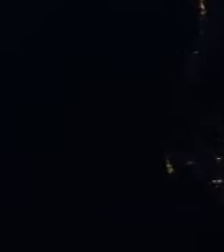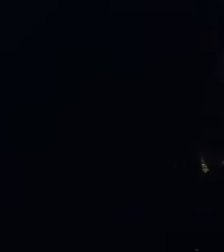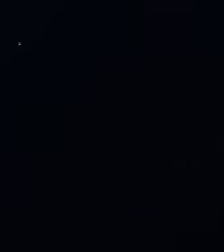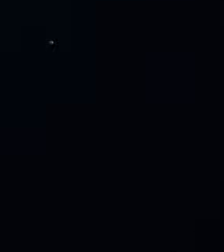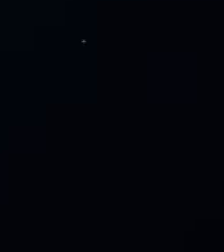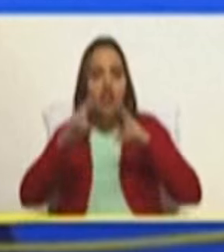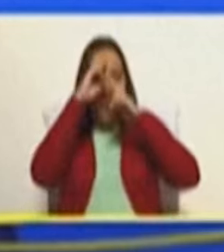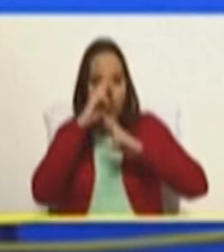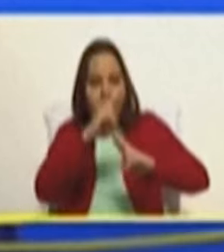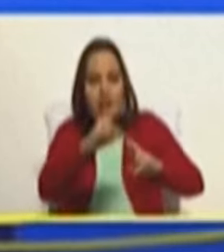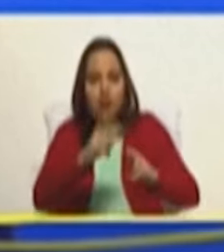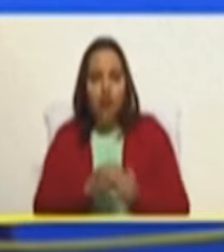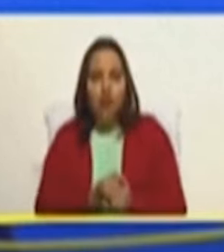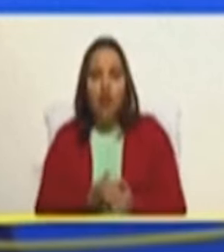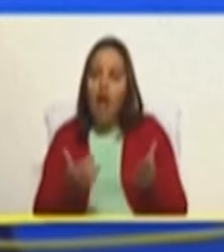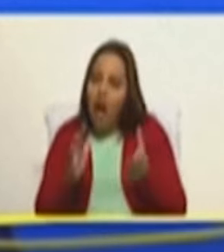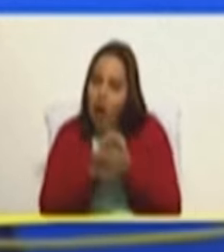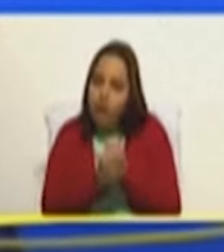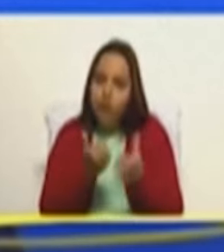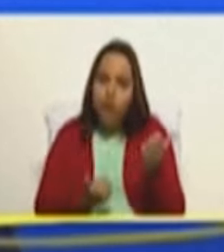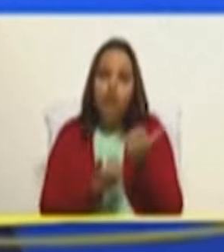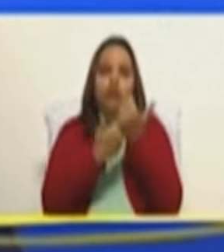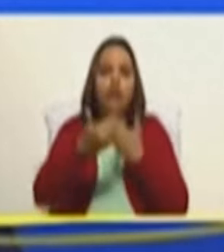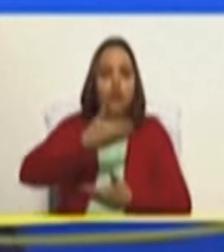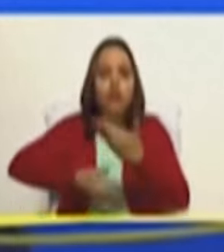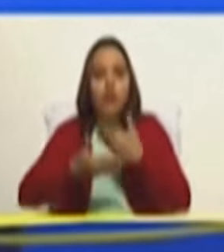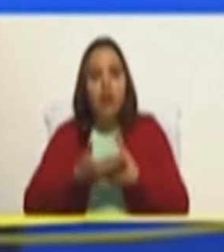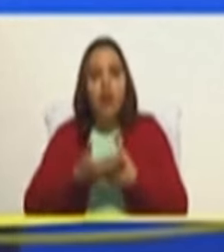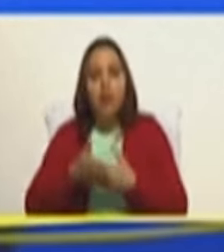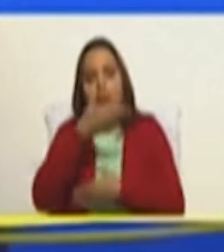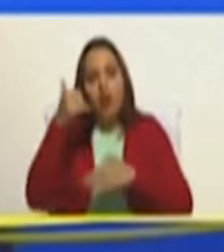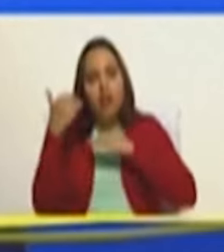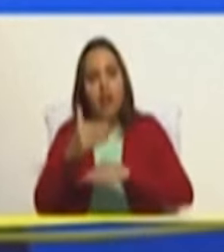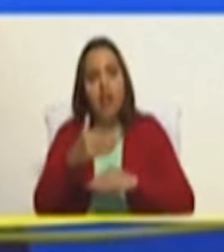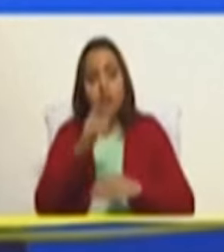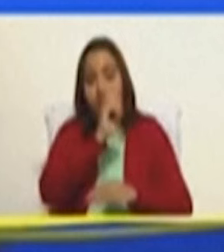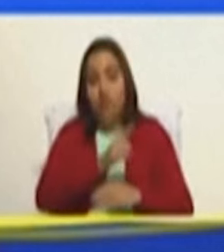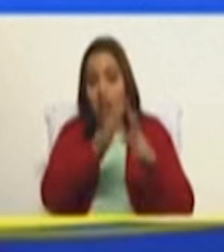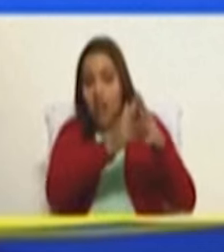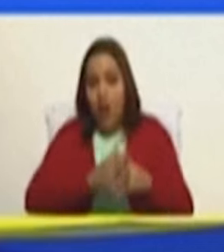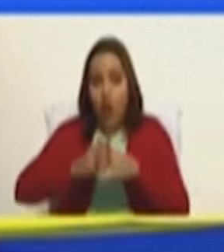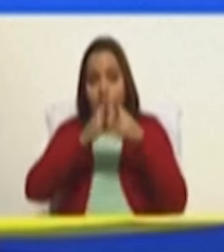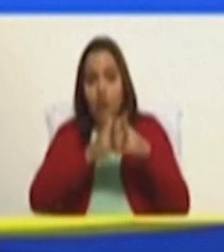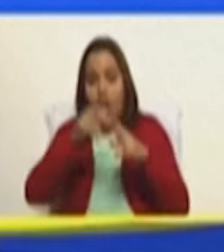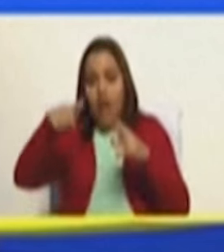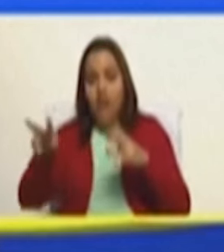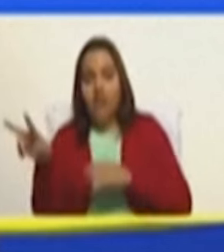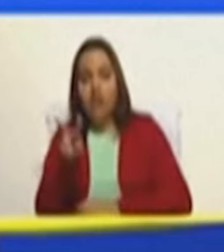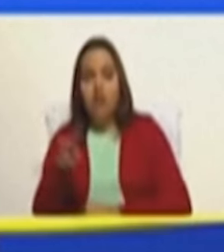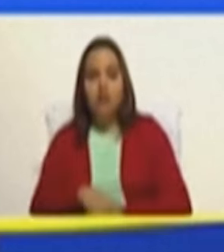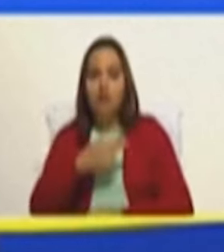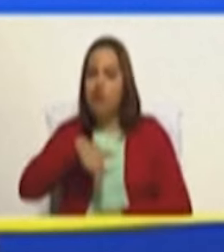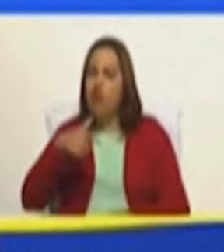aktardı Venezuela Devlet Başkanı nikolas maduro ülkeye ait Kargo uçağının arjantin ve ABD işbirliği ile